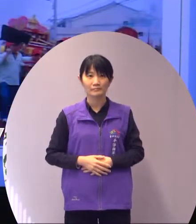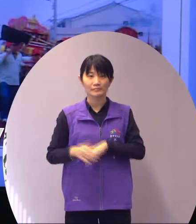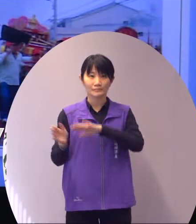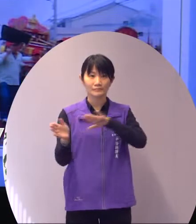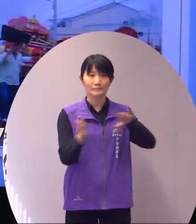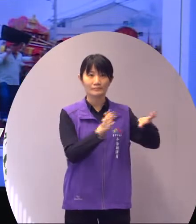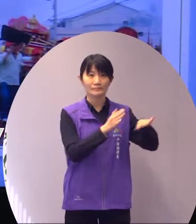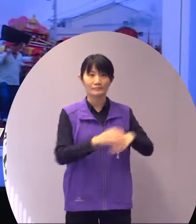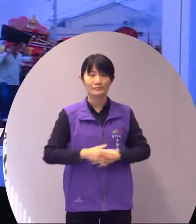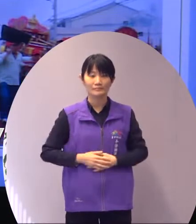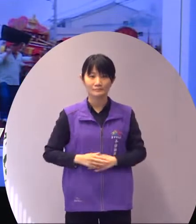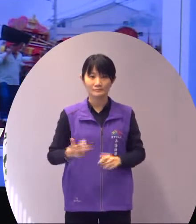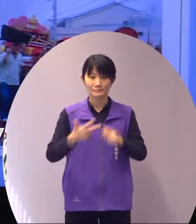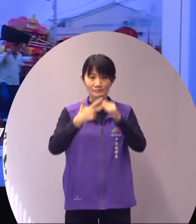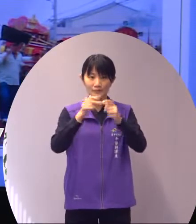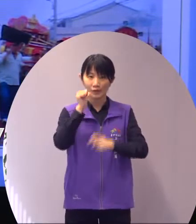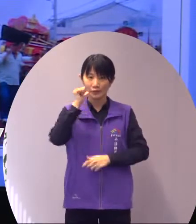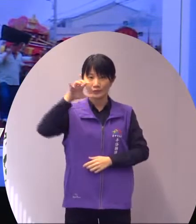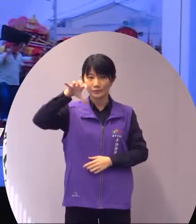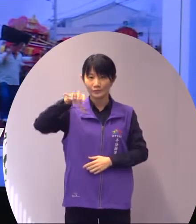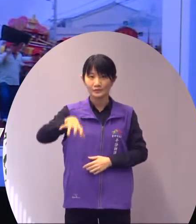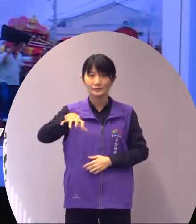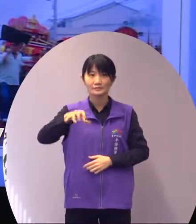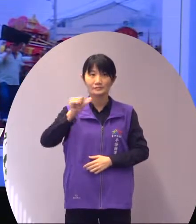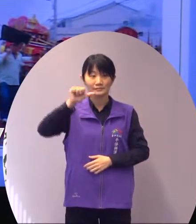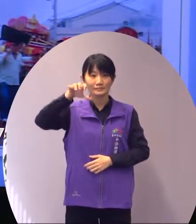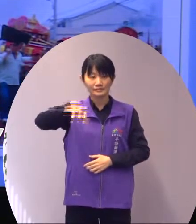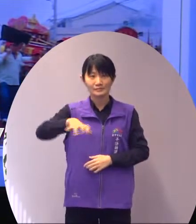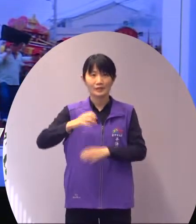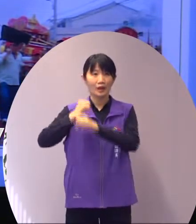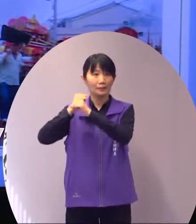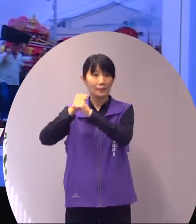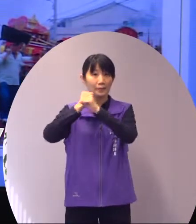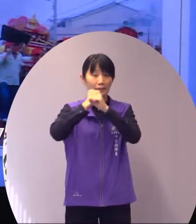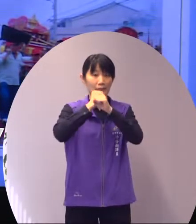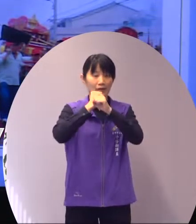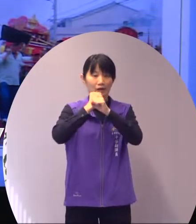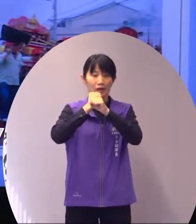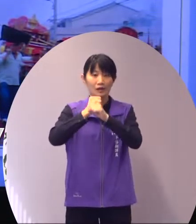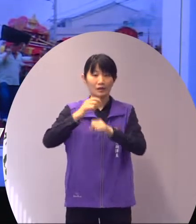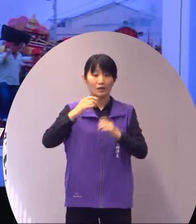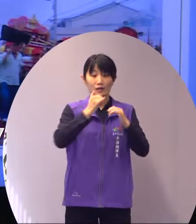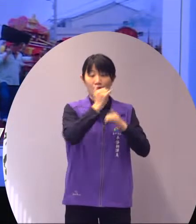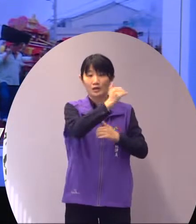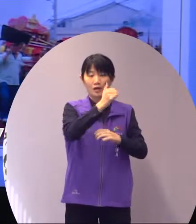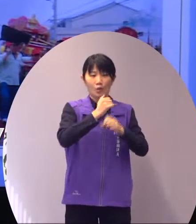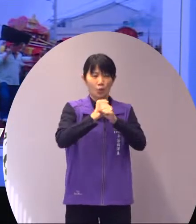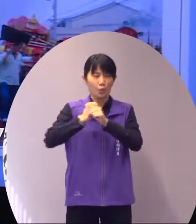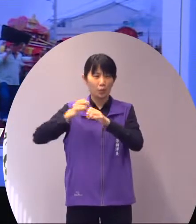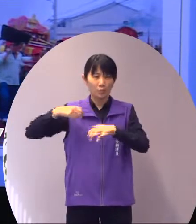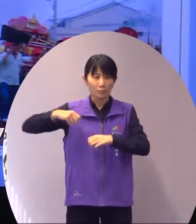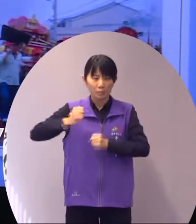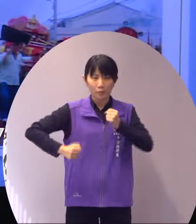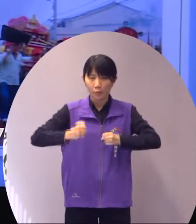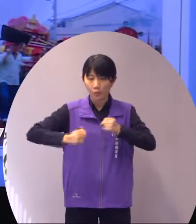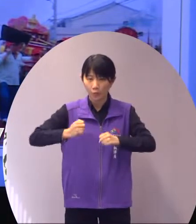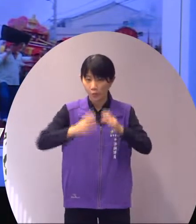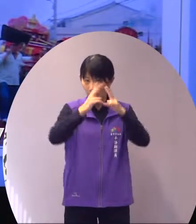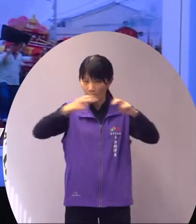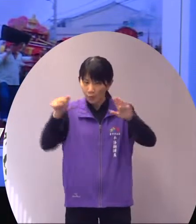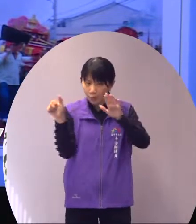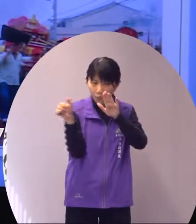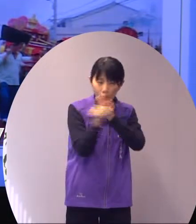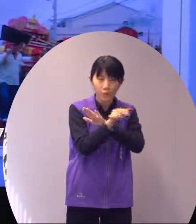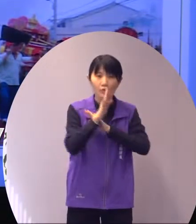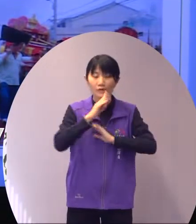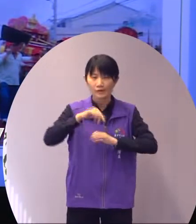接下来是第七个是无期走大轿，主要是由轿班抬着神轿来回奔跑进庙，后来演变成各宫